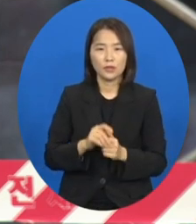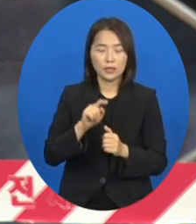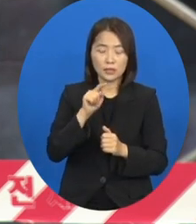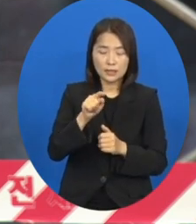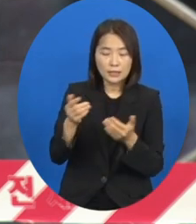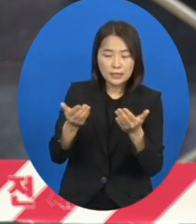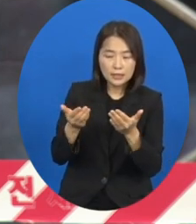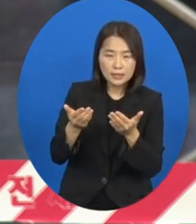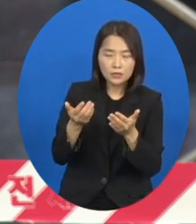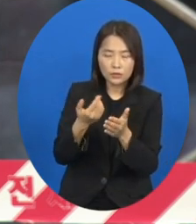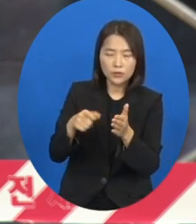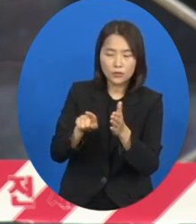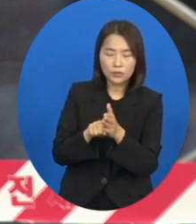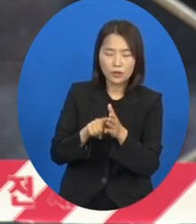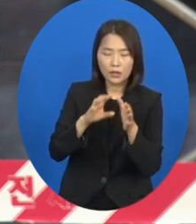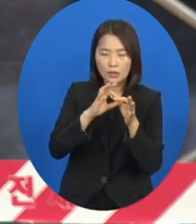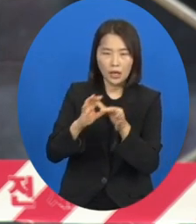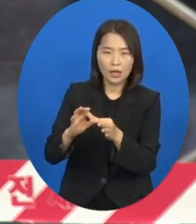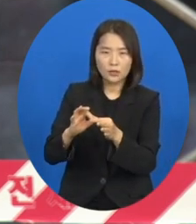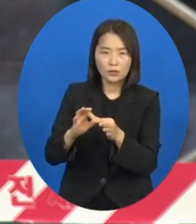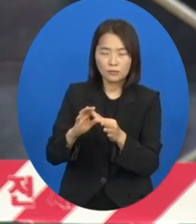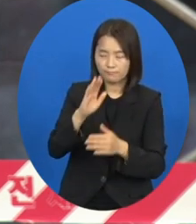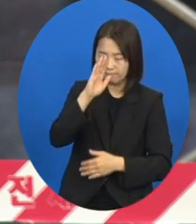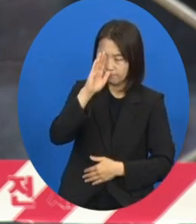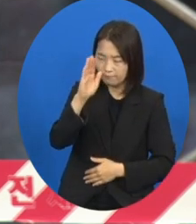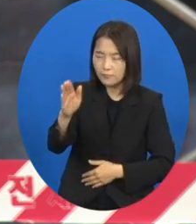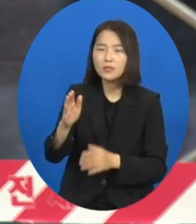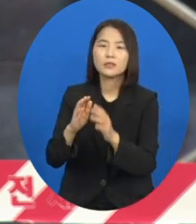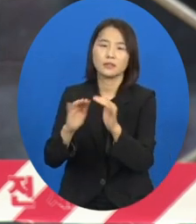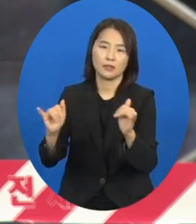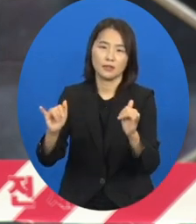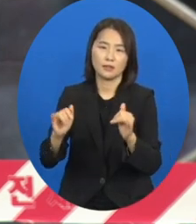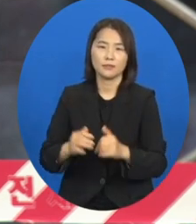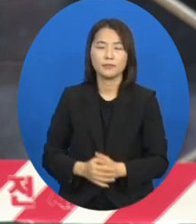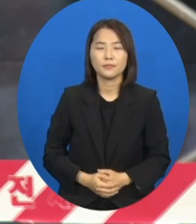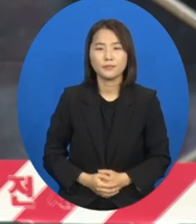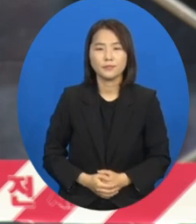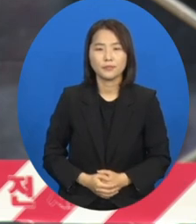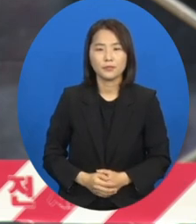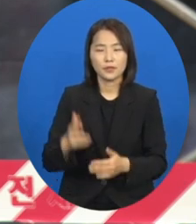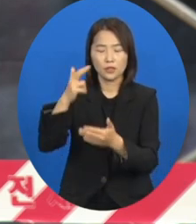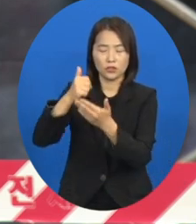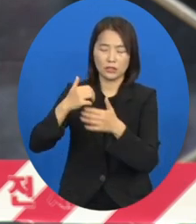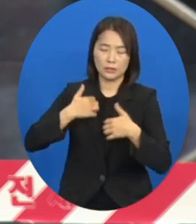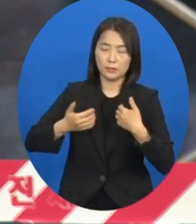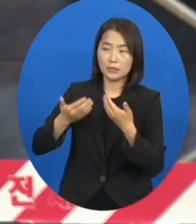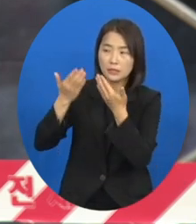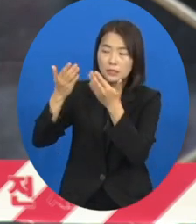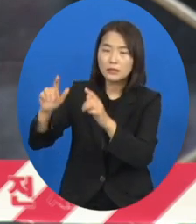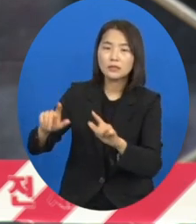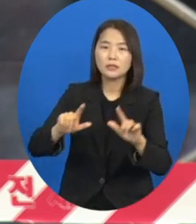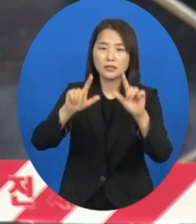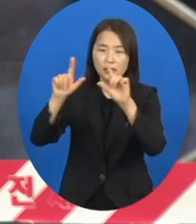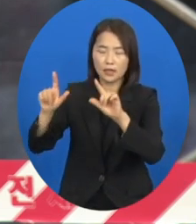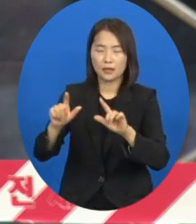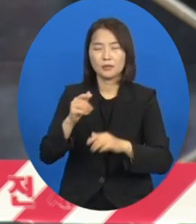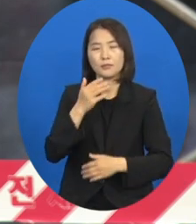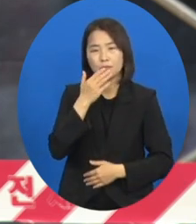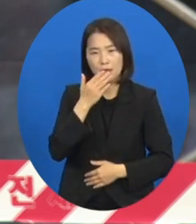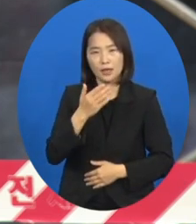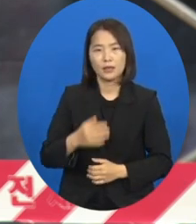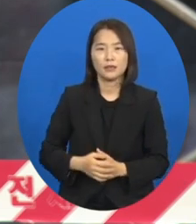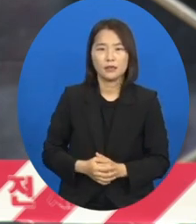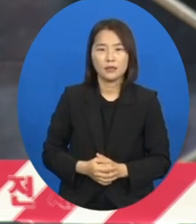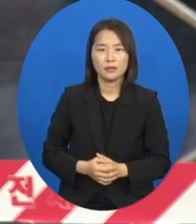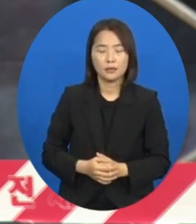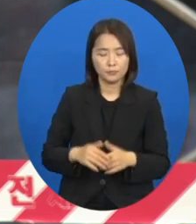향해서 계속 나아가게 되는 사람이 된다라는 것입니다. 주님을 기쁘시게 하는 삶을 살게 되는 것이죠.